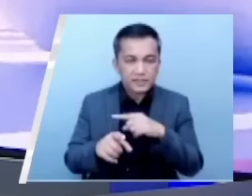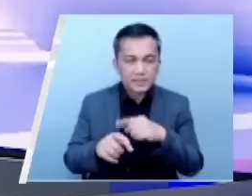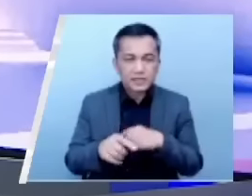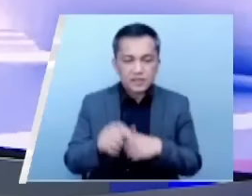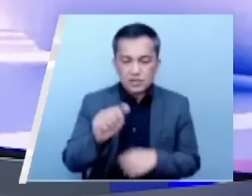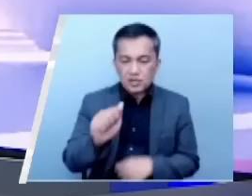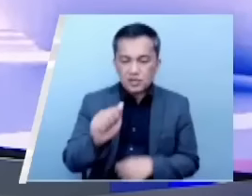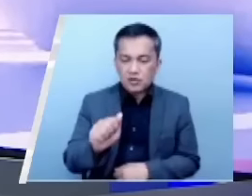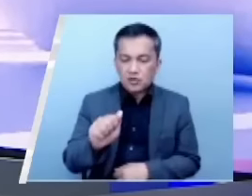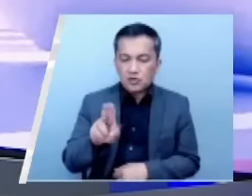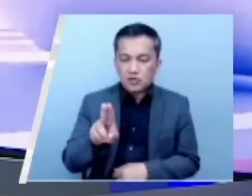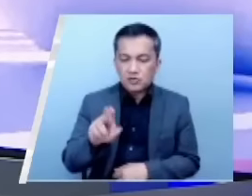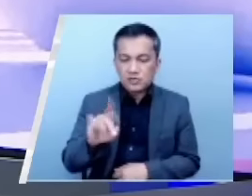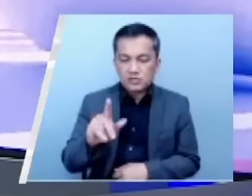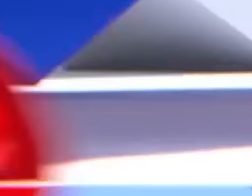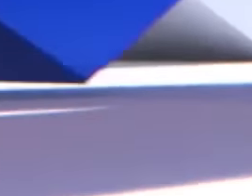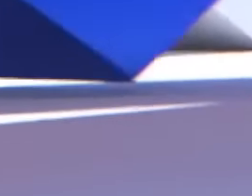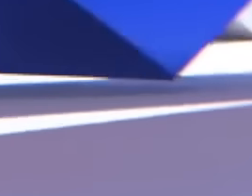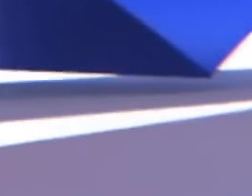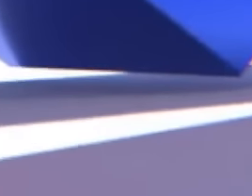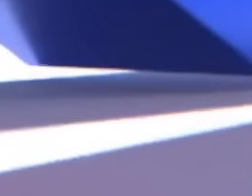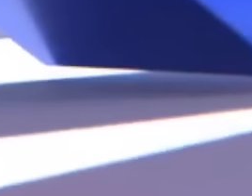series. Makichika kay Aubrey Carampel.